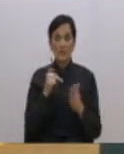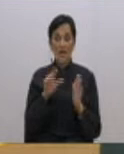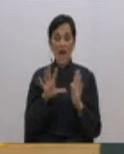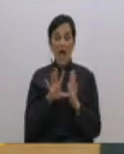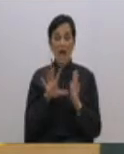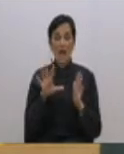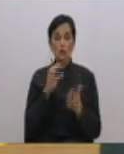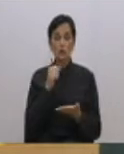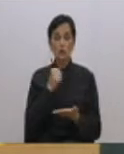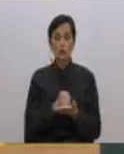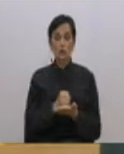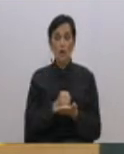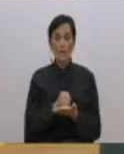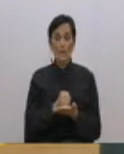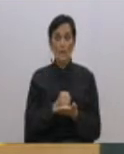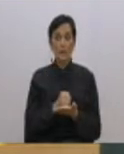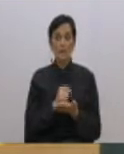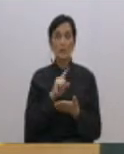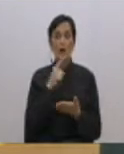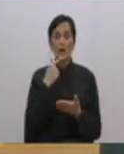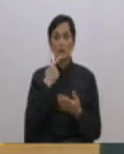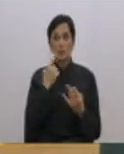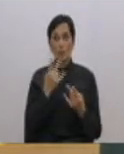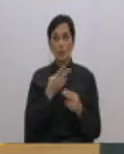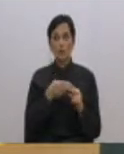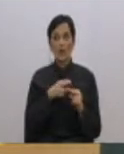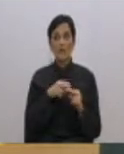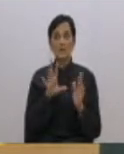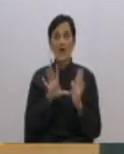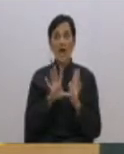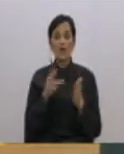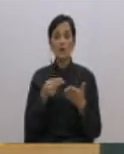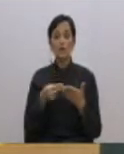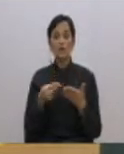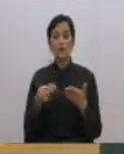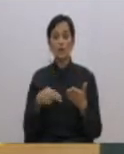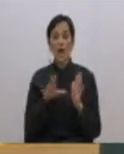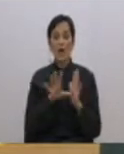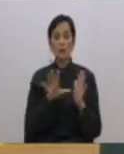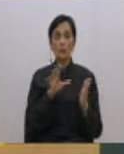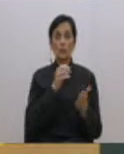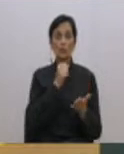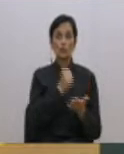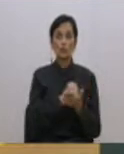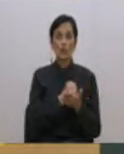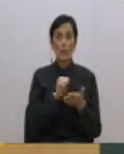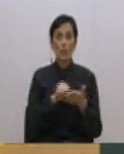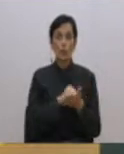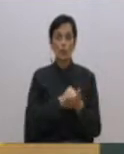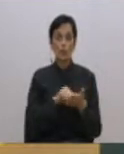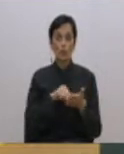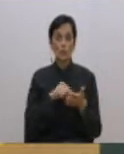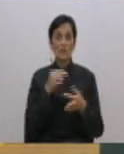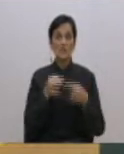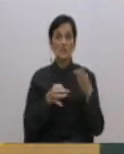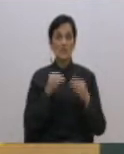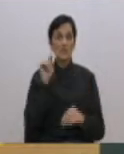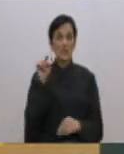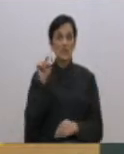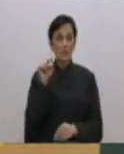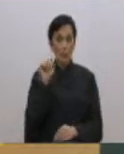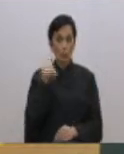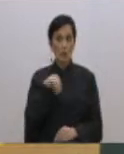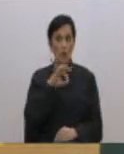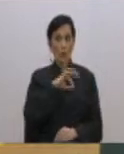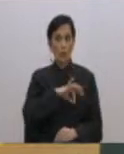შტამპი და რა თქმა უნდა ეს ელექტრონული ხელმოწერა და შტამპიანი დოკუმენტი სასამართლოში შეიძლება გამოყენებული